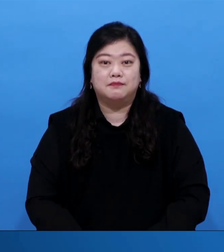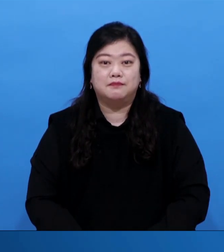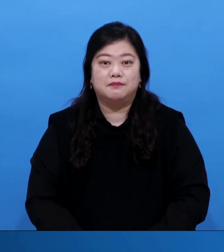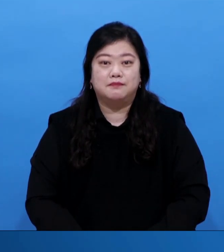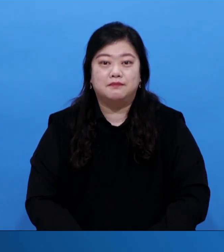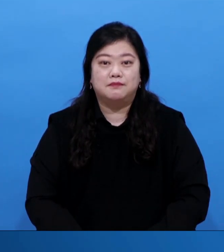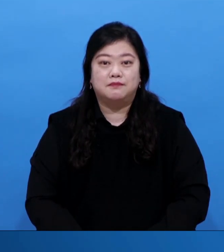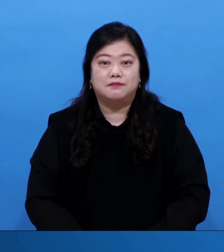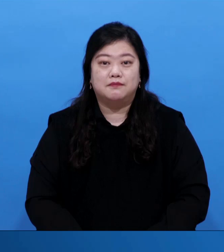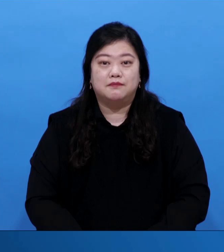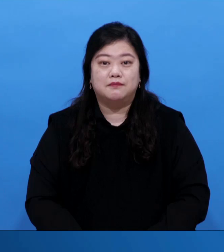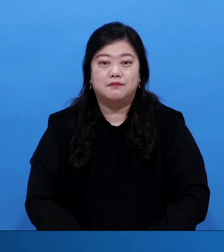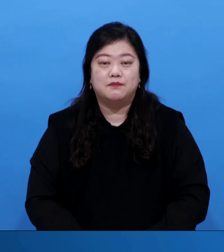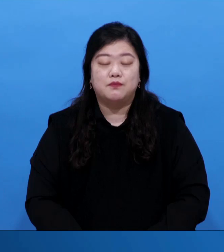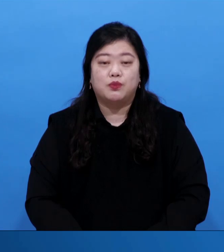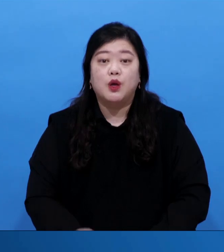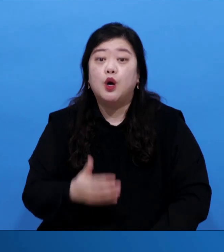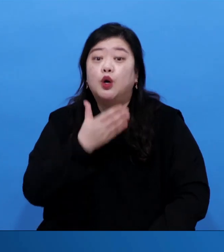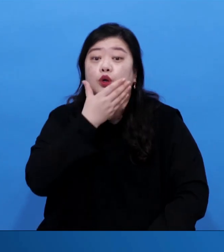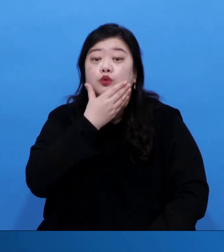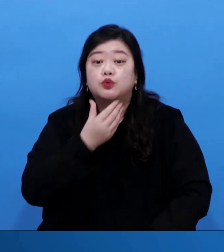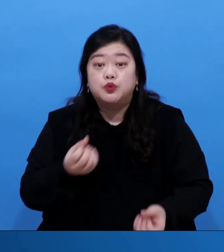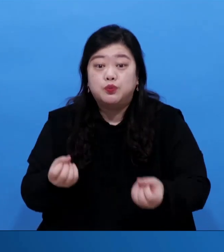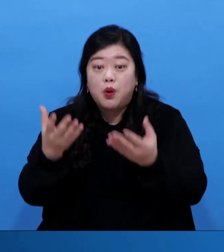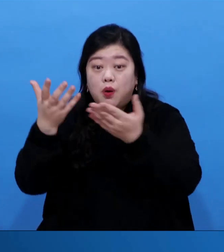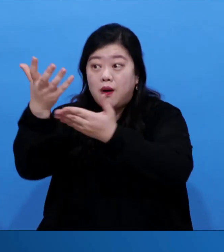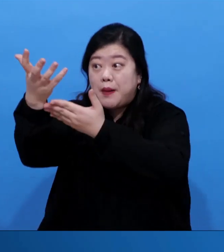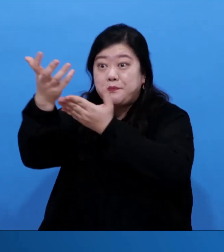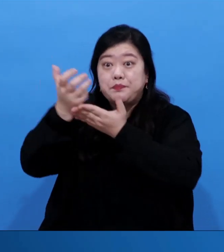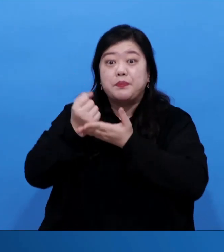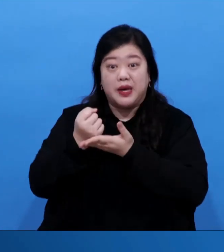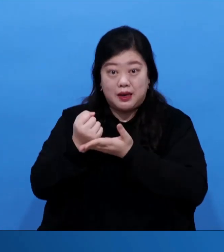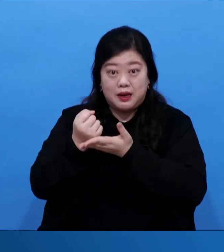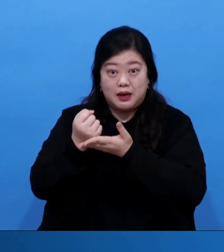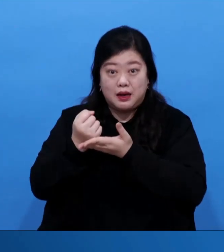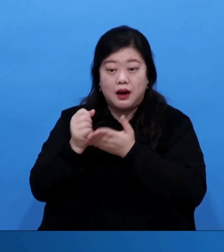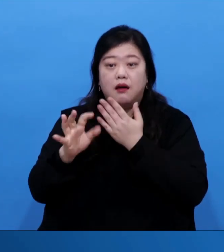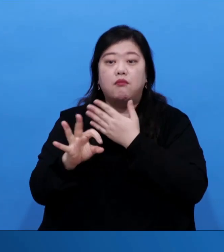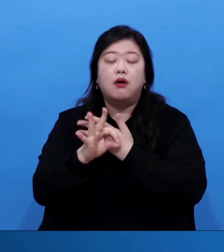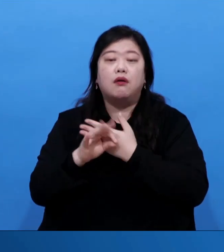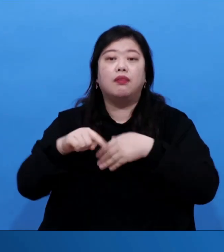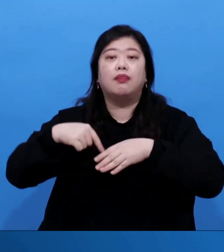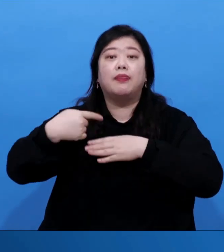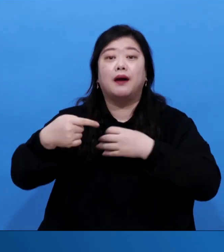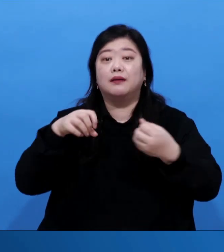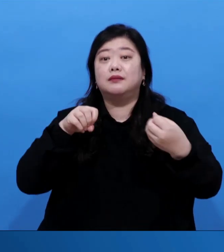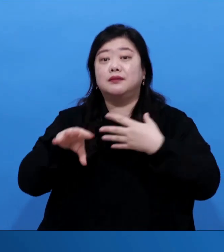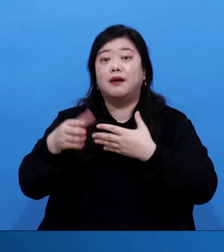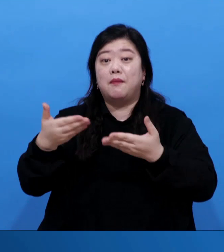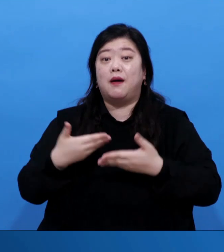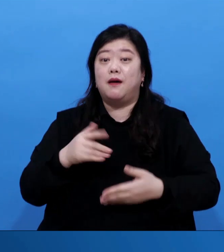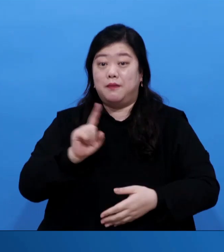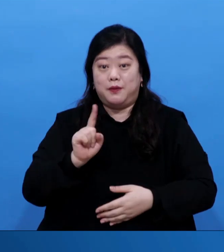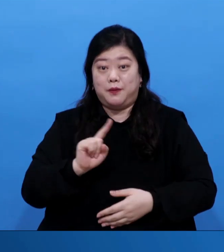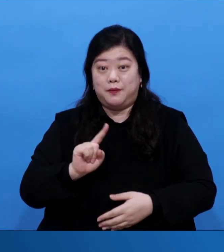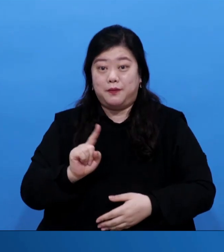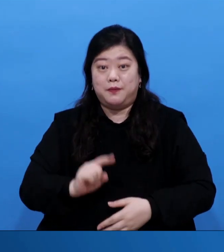본론에서 세 가지가 옵니다. Now, if you're enjoying this blessing, in our main theme, we find three things. 뭐가 오는 거니까요?